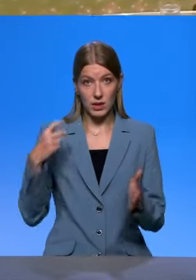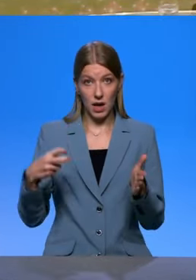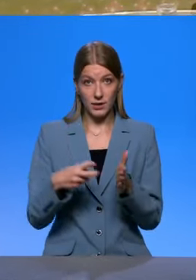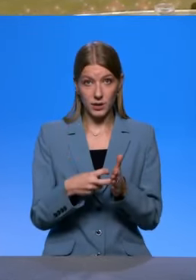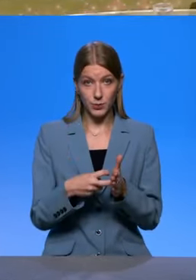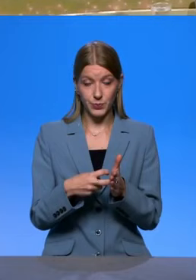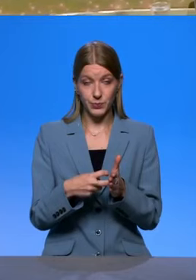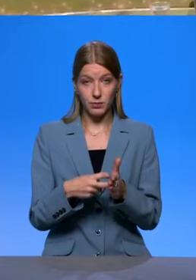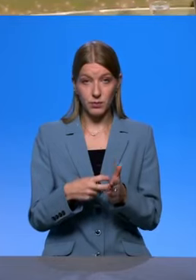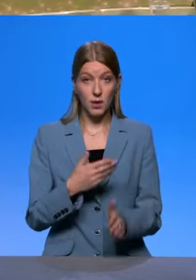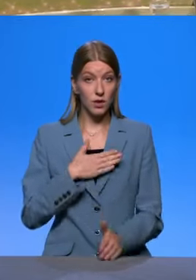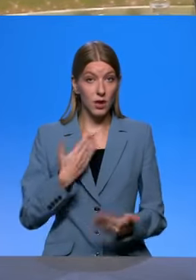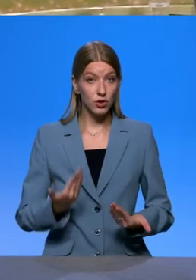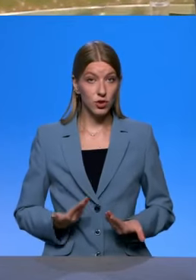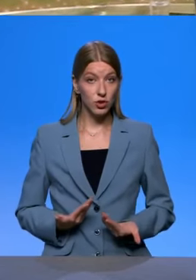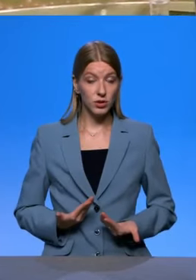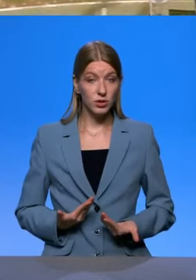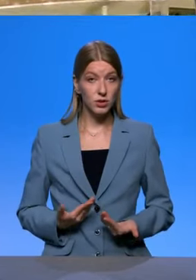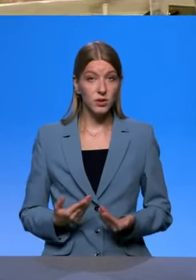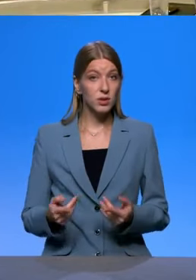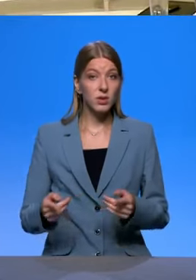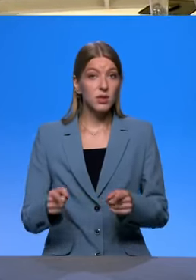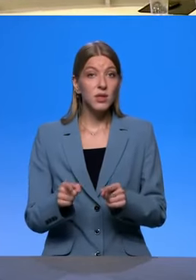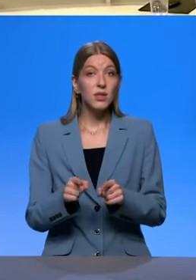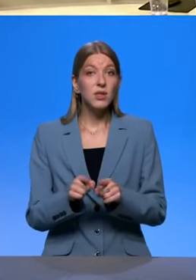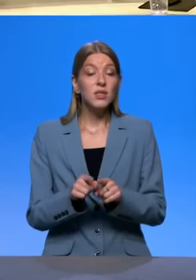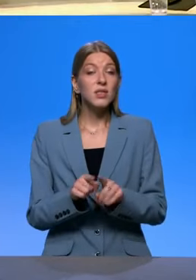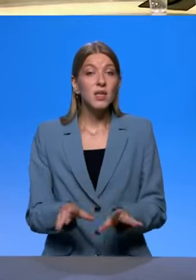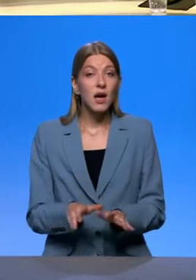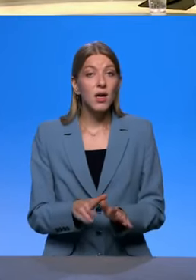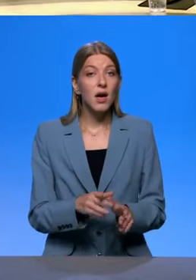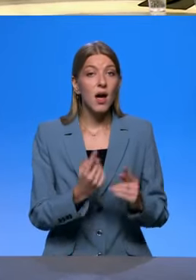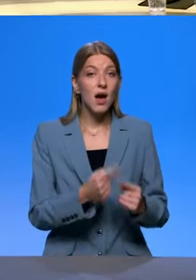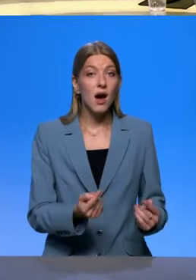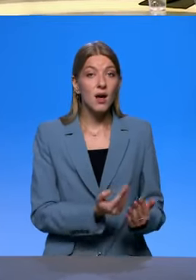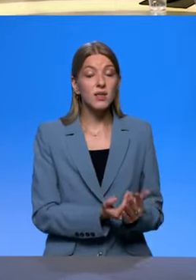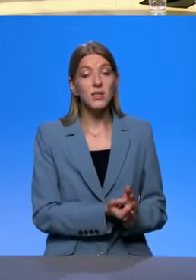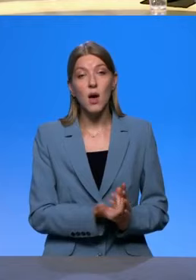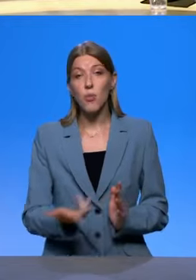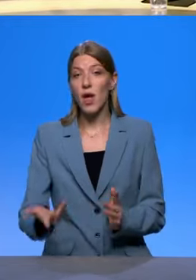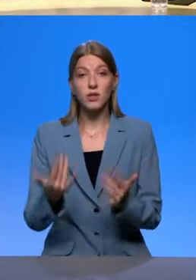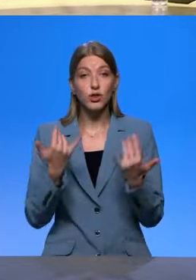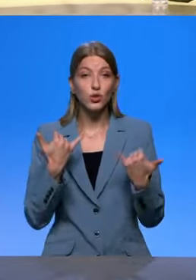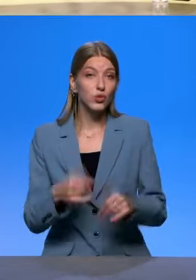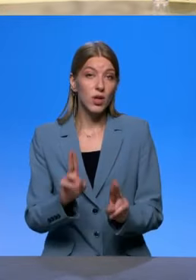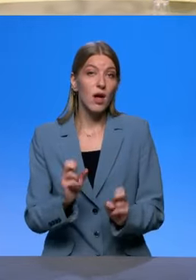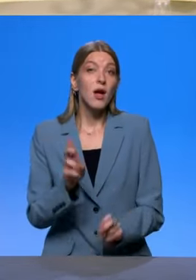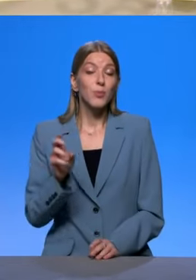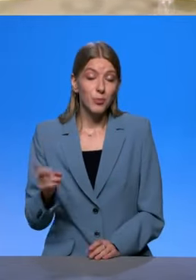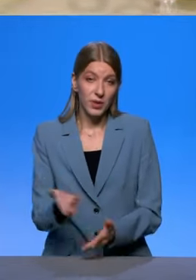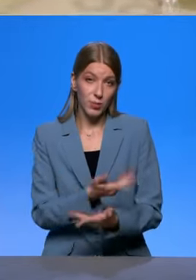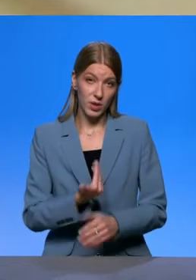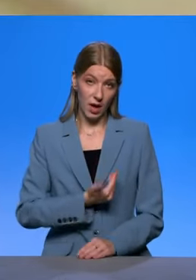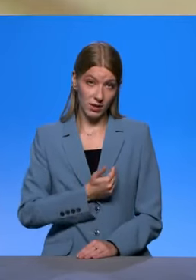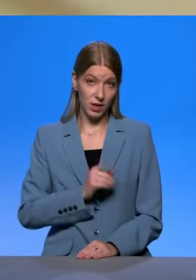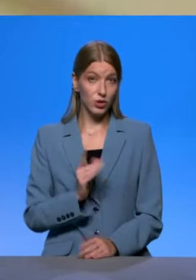настолько чудна и разнообразна, как нам хотелось бы, вот, чтобы мы удивительным